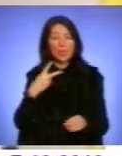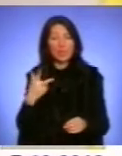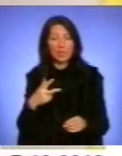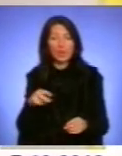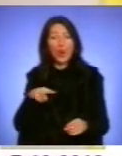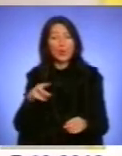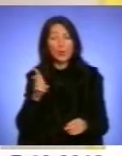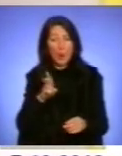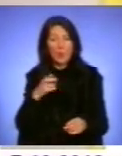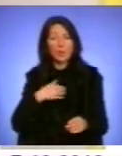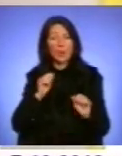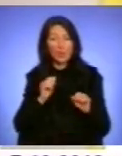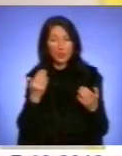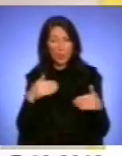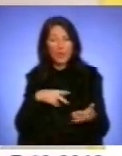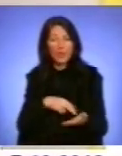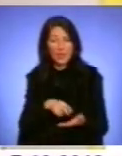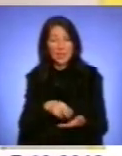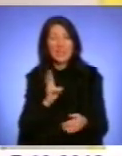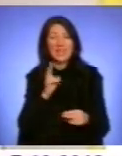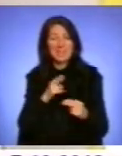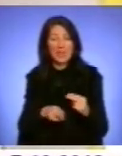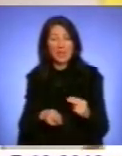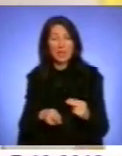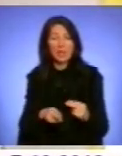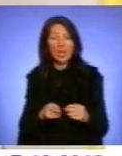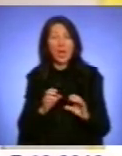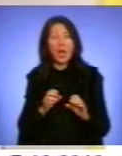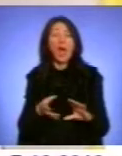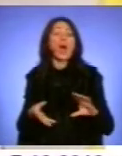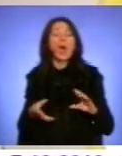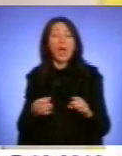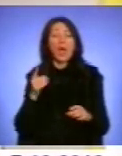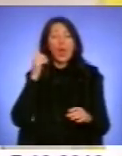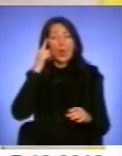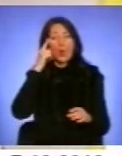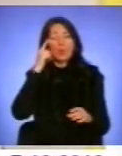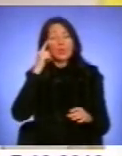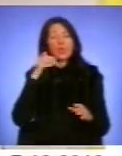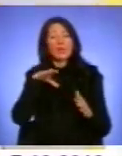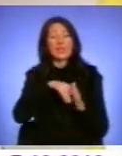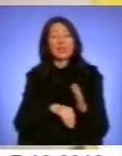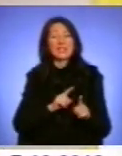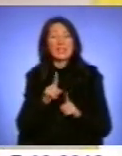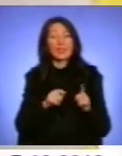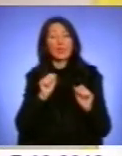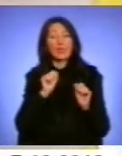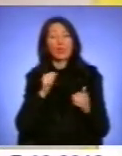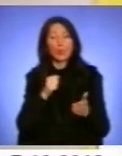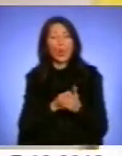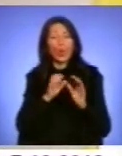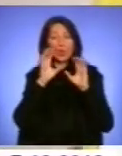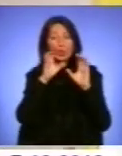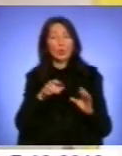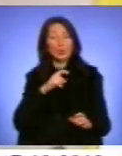ми можемо вже вийти на завершення концепції внесення змін до Конституції України.